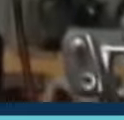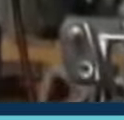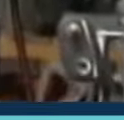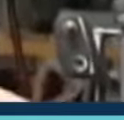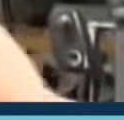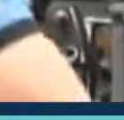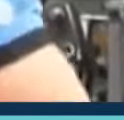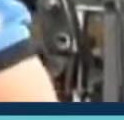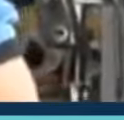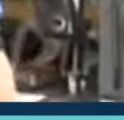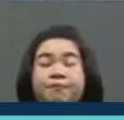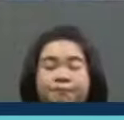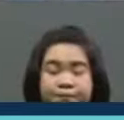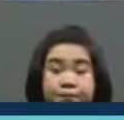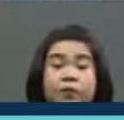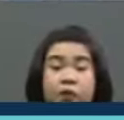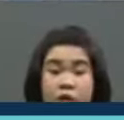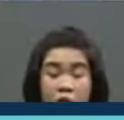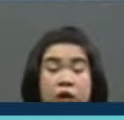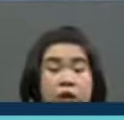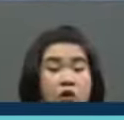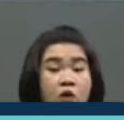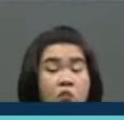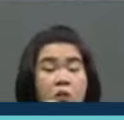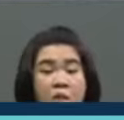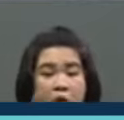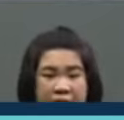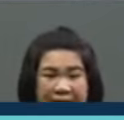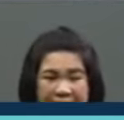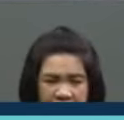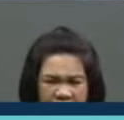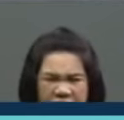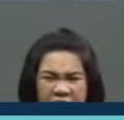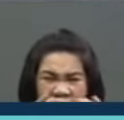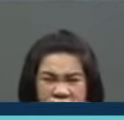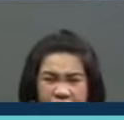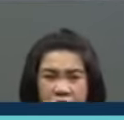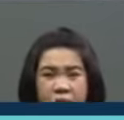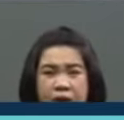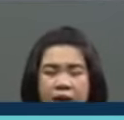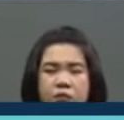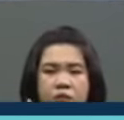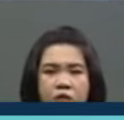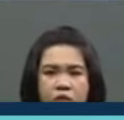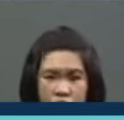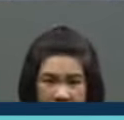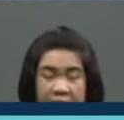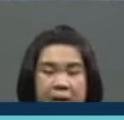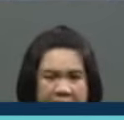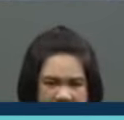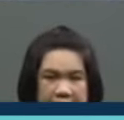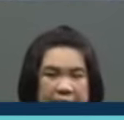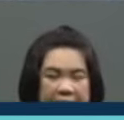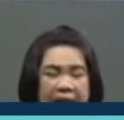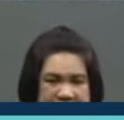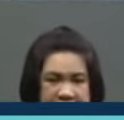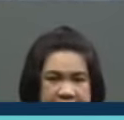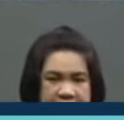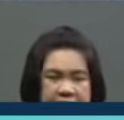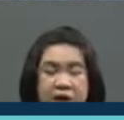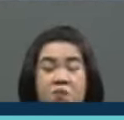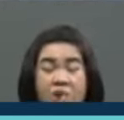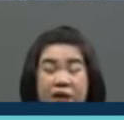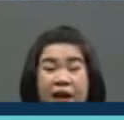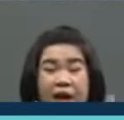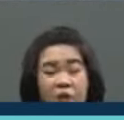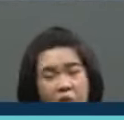ารถเหล่านี้จะไม่ได้ปล่อยควันดำนะก็ยังปล่อย PM 2.5 อยู่นั้นเรามีการทดลองแล้วถ้าเกิดมีการปรับเรื่องเปลี่ยนน้ำมันเครื่องปรับเปลี่ยนไส้กรอง